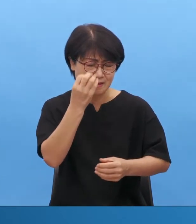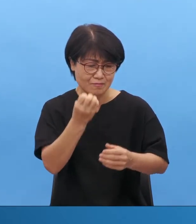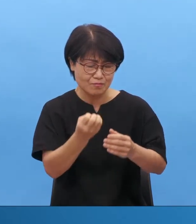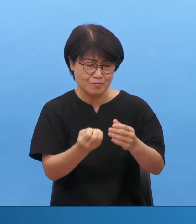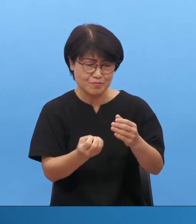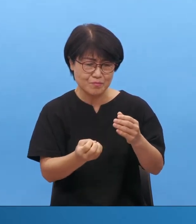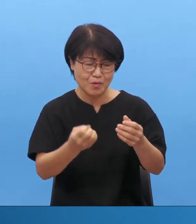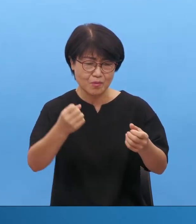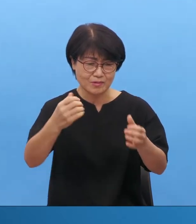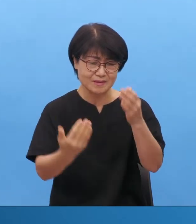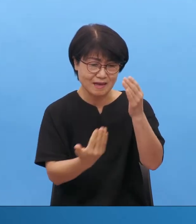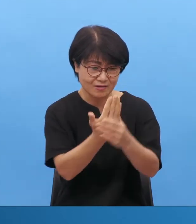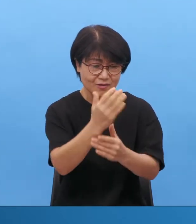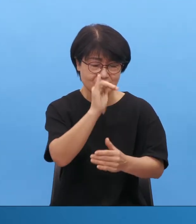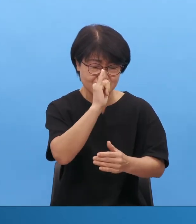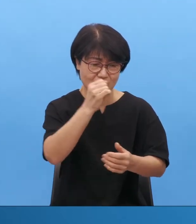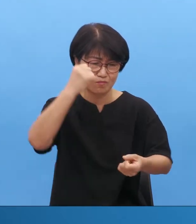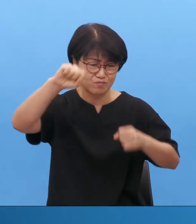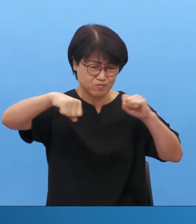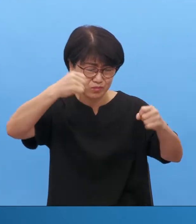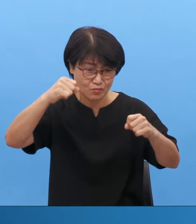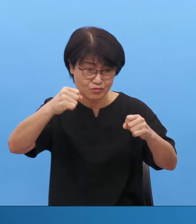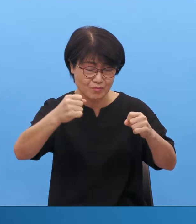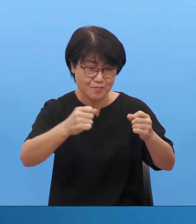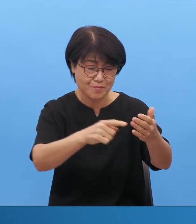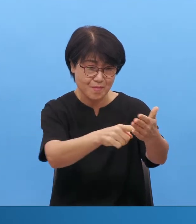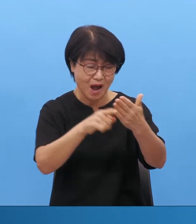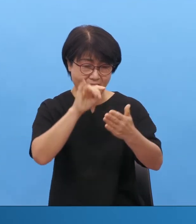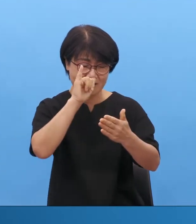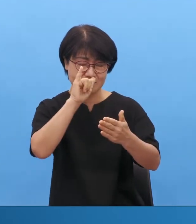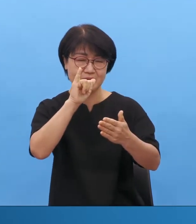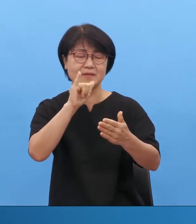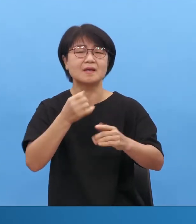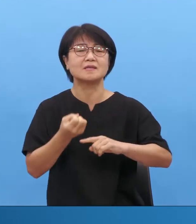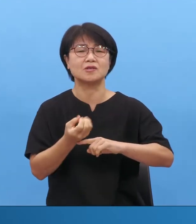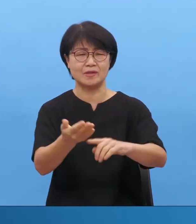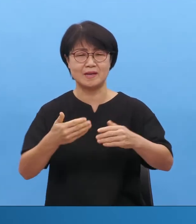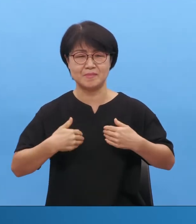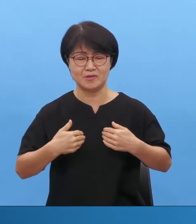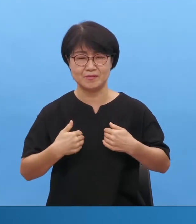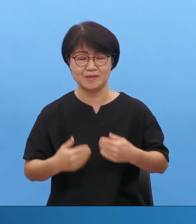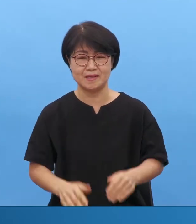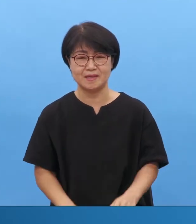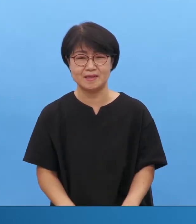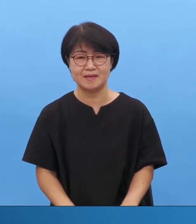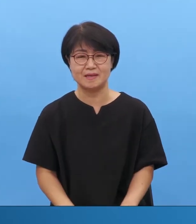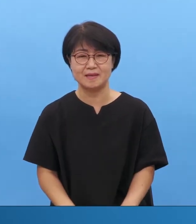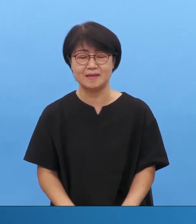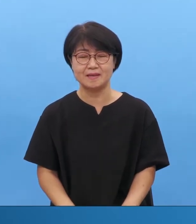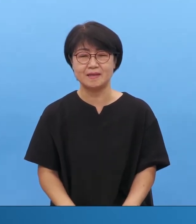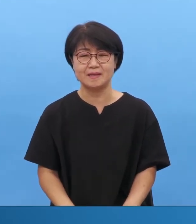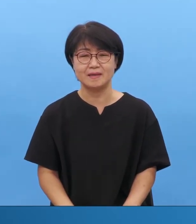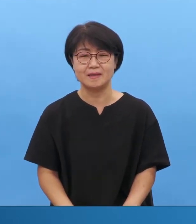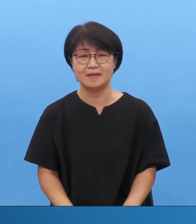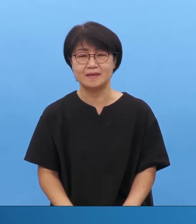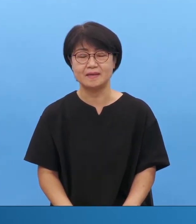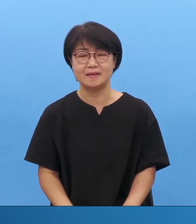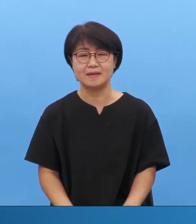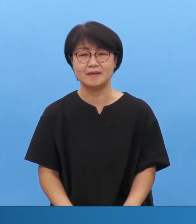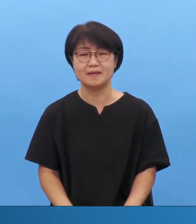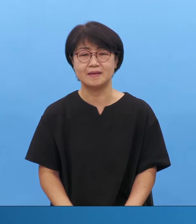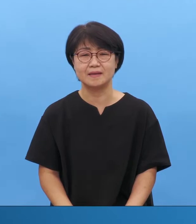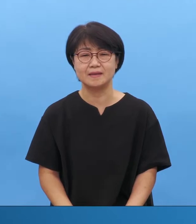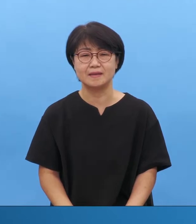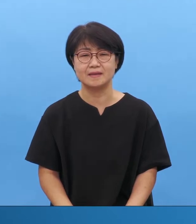or a person, they have to fight against them. 그래서 영적으로 말하면 여러분이 이런 큰 축복을